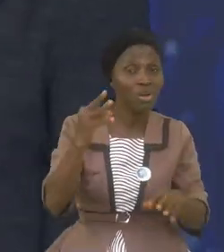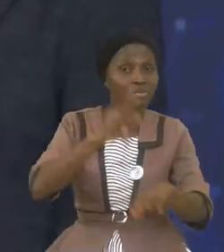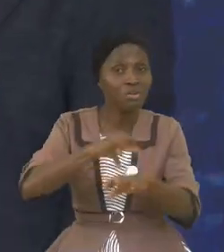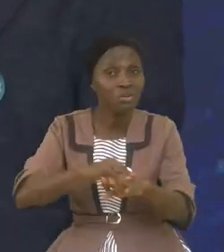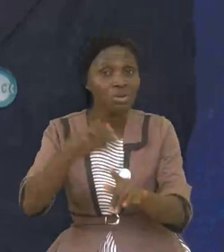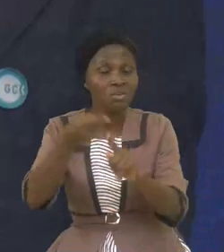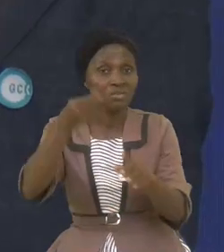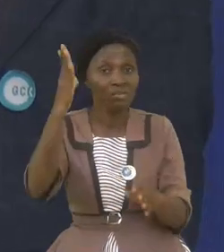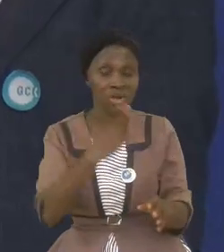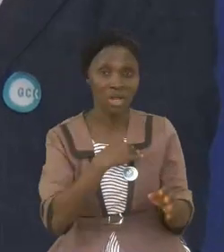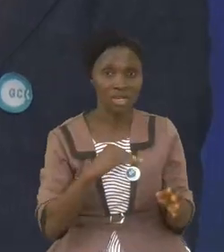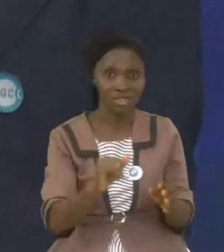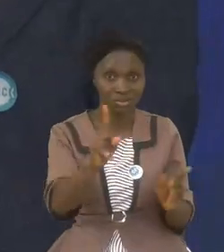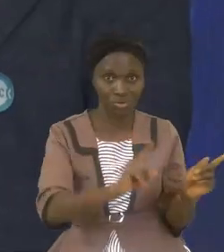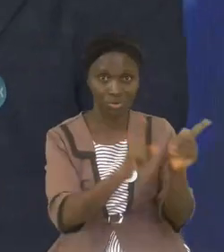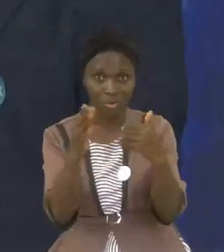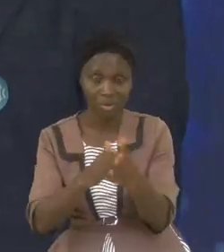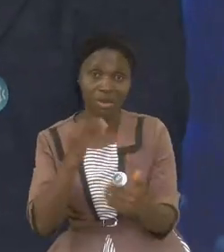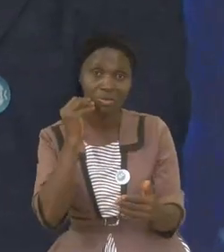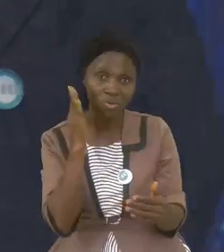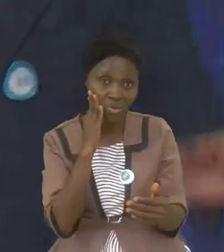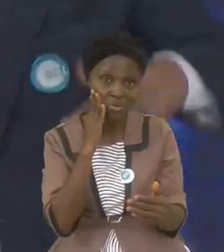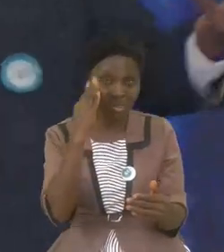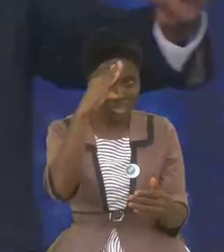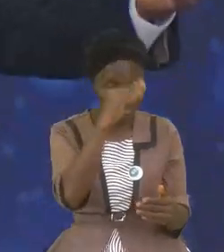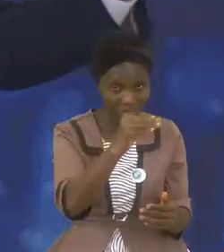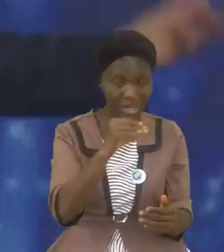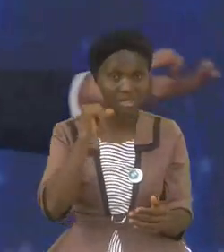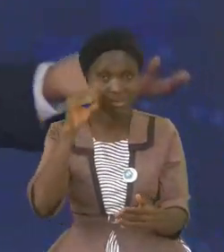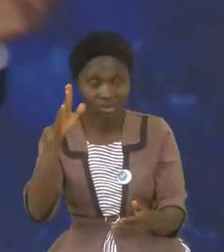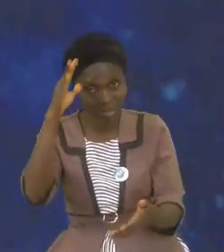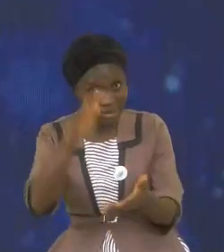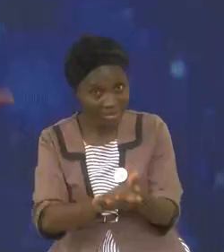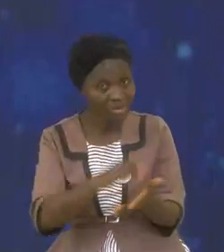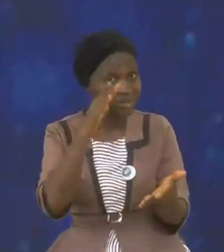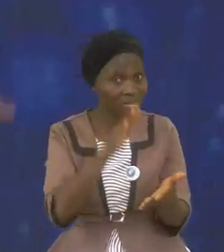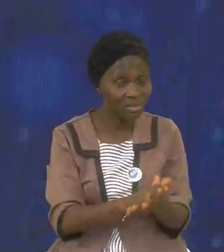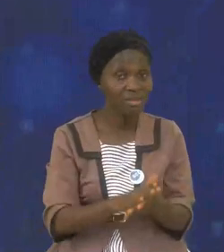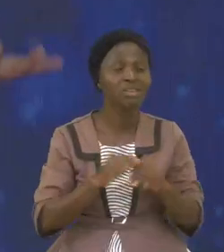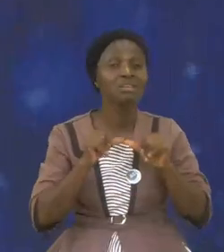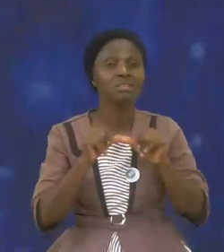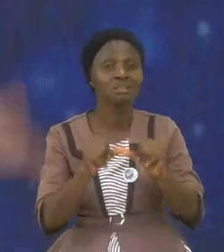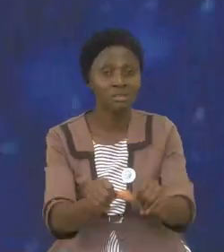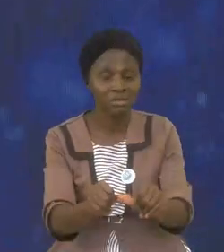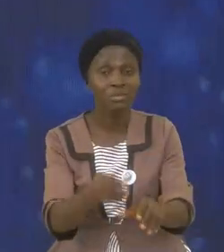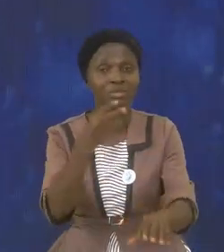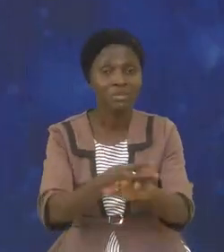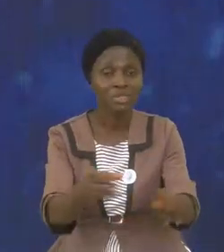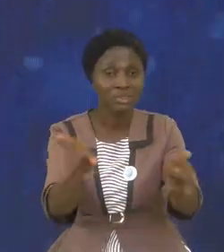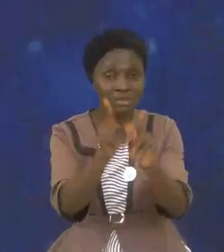Dieu, la déclaration de Dieu, on retourne à la maison et l'homme, le mari est toujours qui il est,